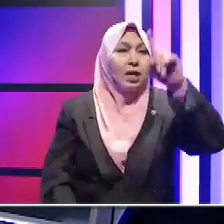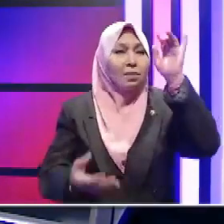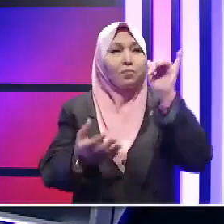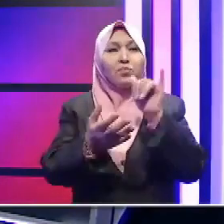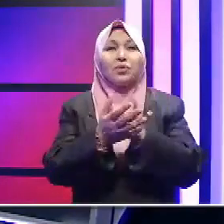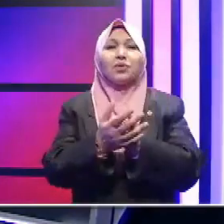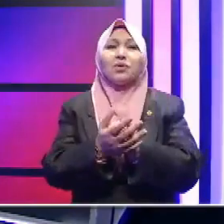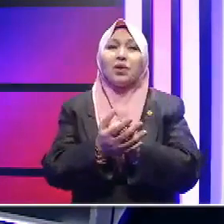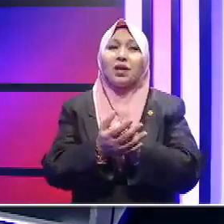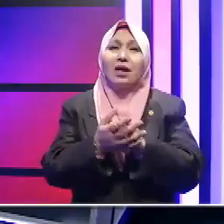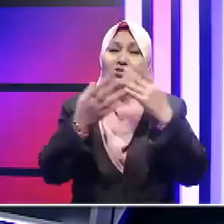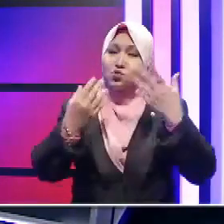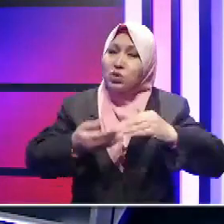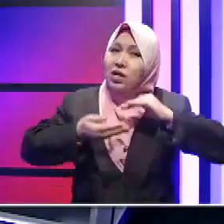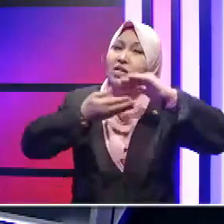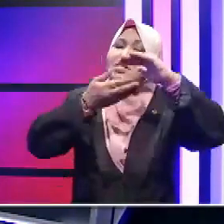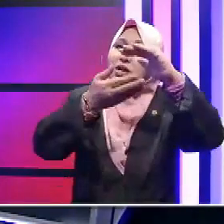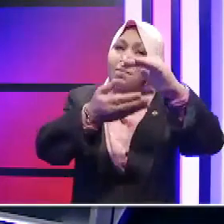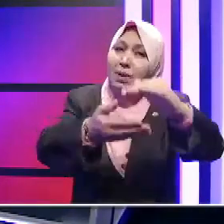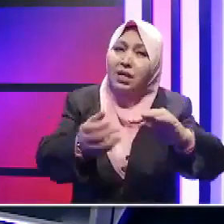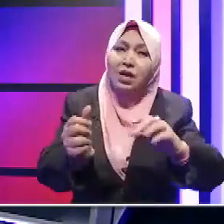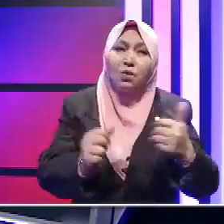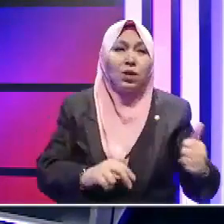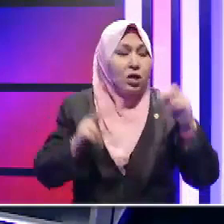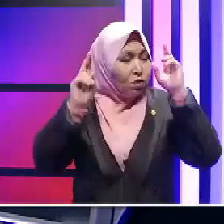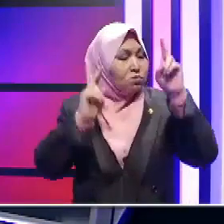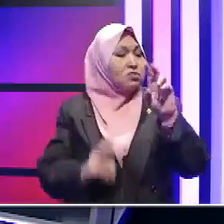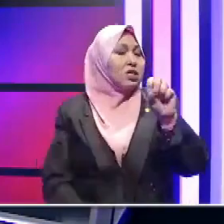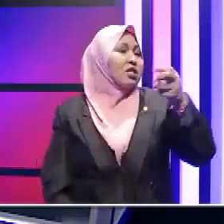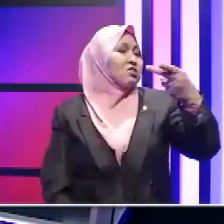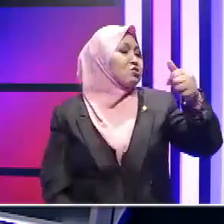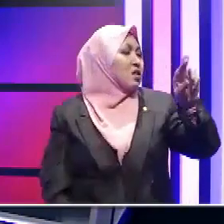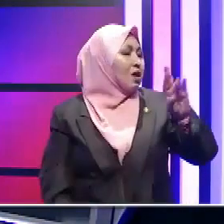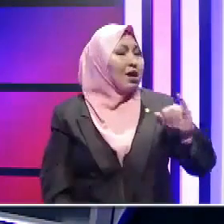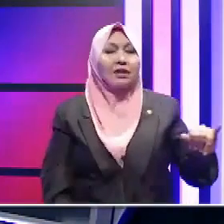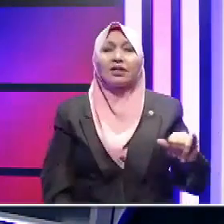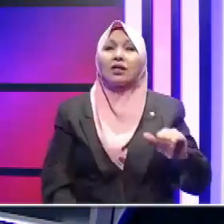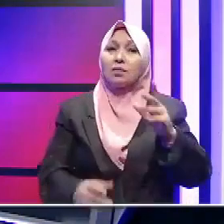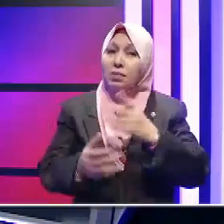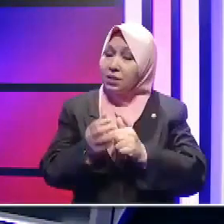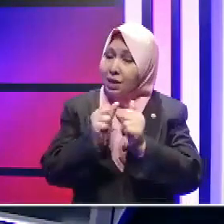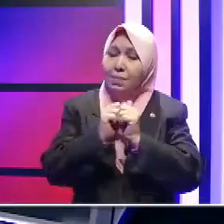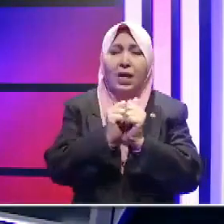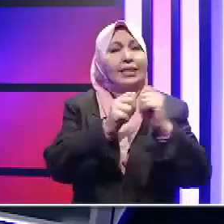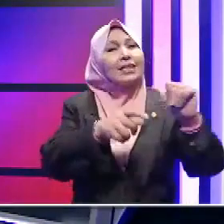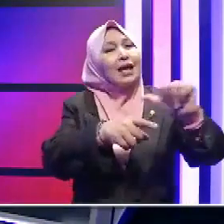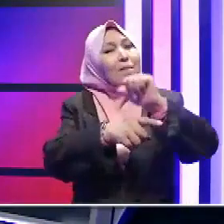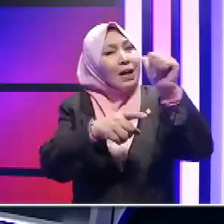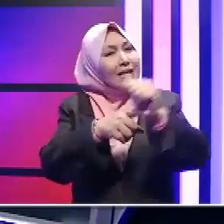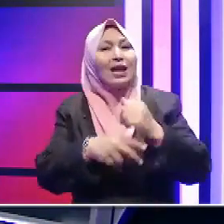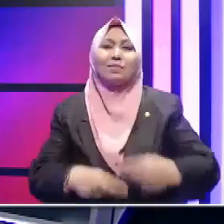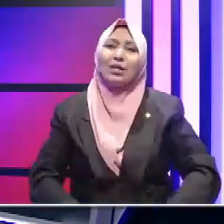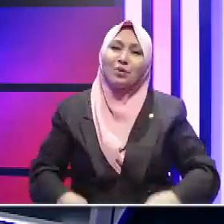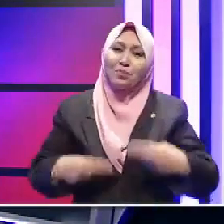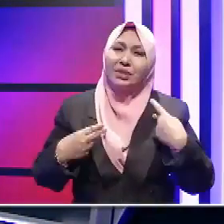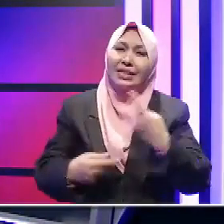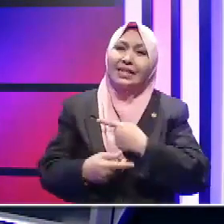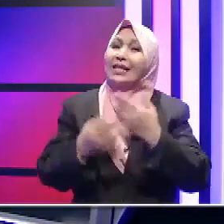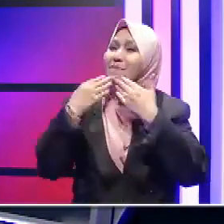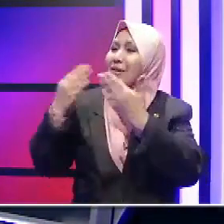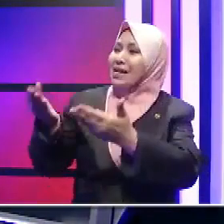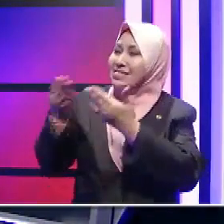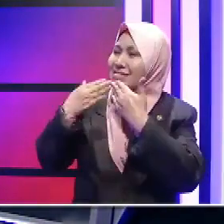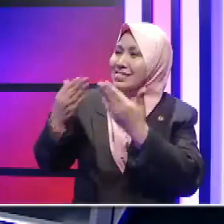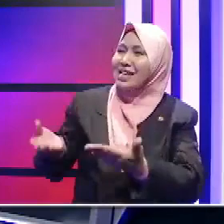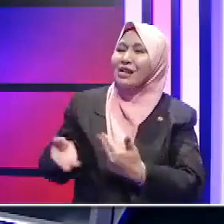pneumonia telah disampaikan oleh Syaikh hamdullah Hebat sampai-sampai kita amalkan dalam kehidupan kita kasih saya